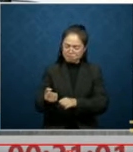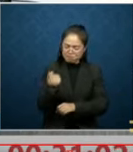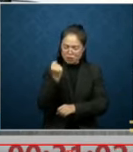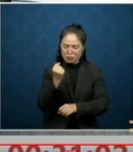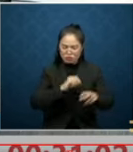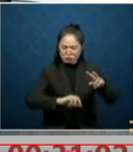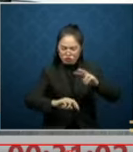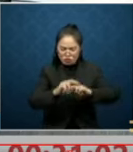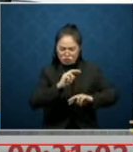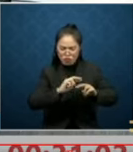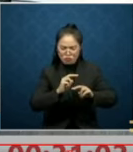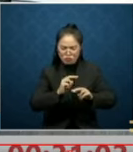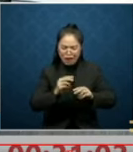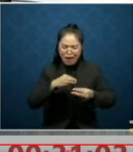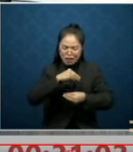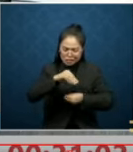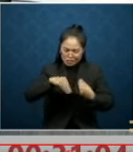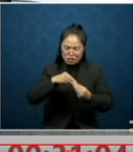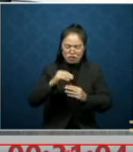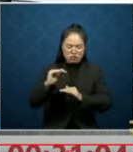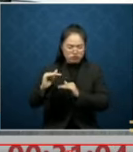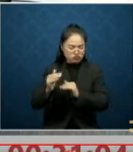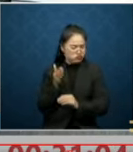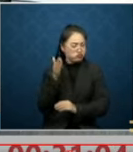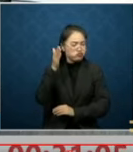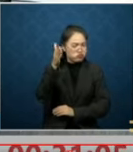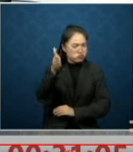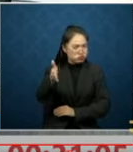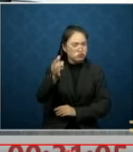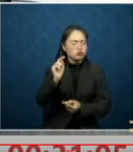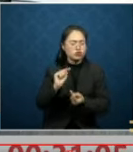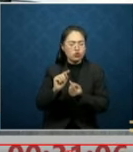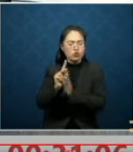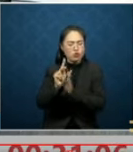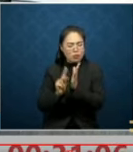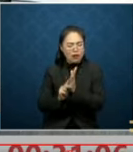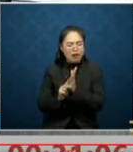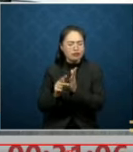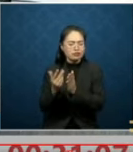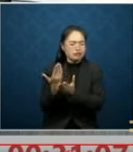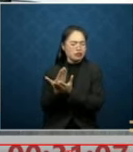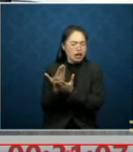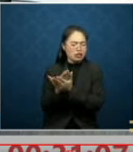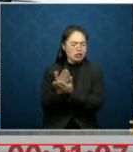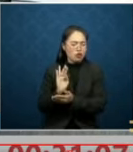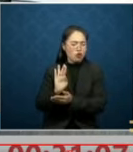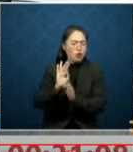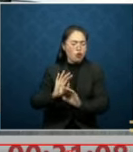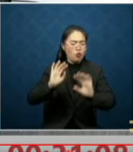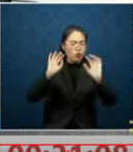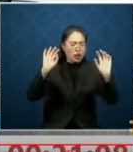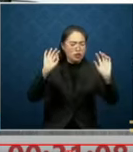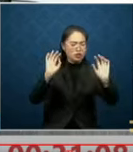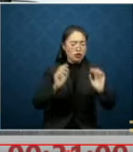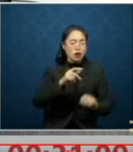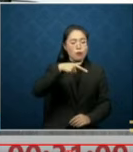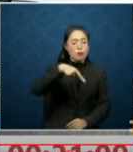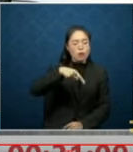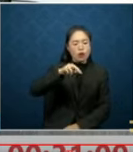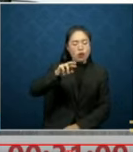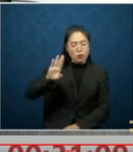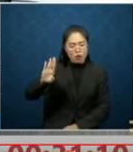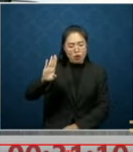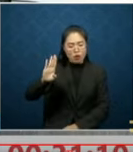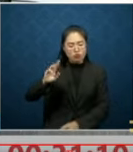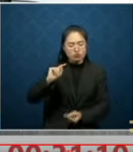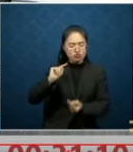และมั่นคงอย่างยั่งยืนตามกฎหมายว่าด้วยวินัยการเงินการคลังของรัฐนอกจากนี้พรบ.วินัยการเงิน